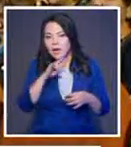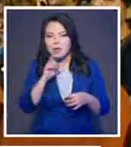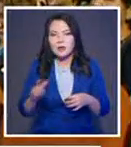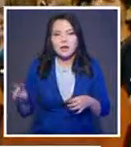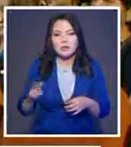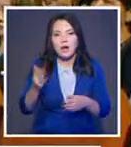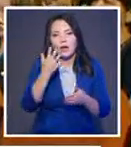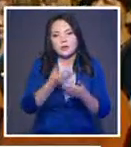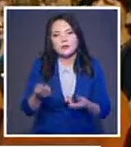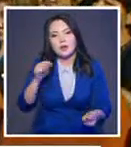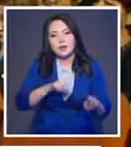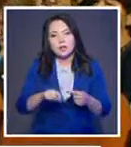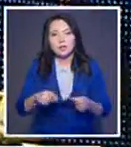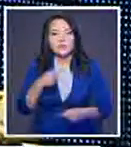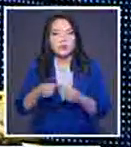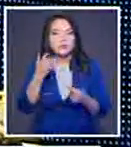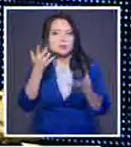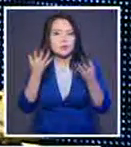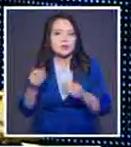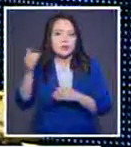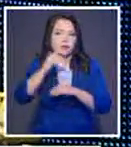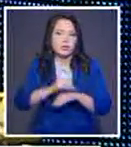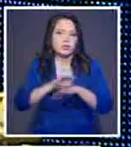дәстүрлі өнерпаздарының кеші ұйымдастырылды.